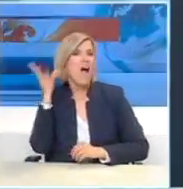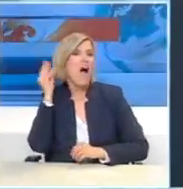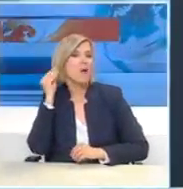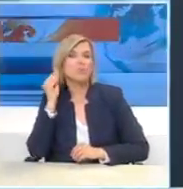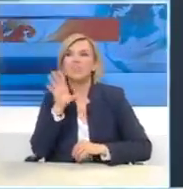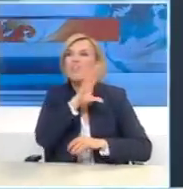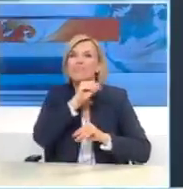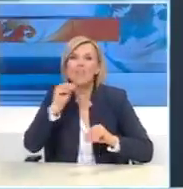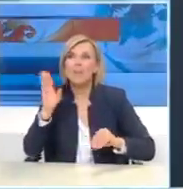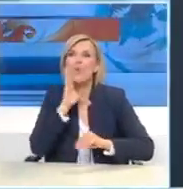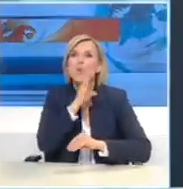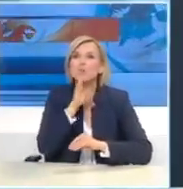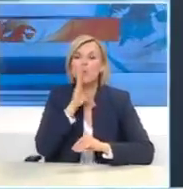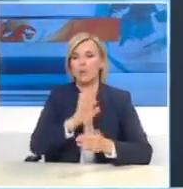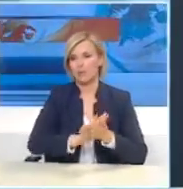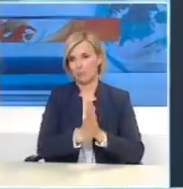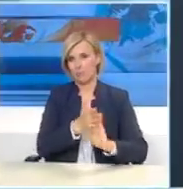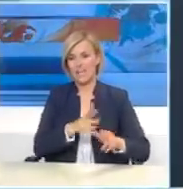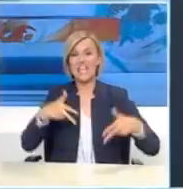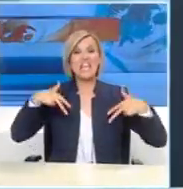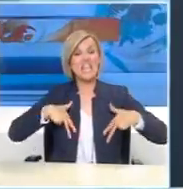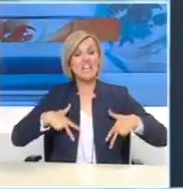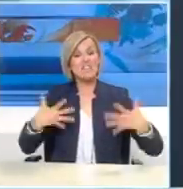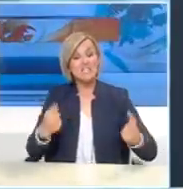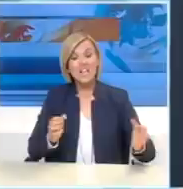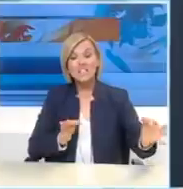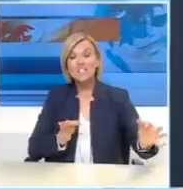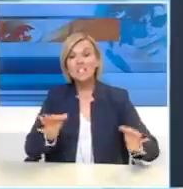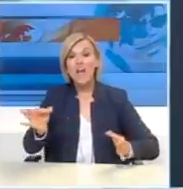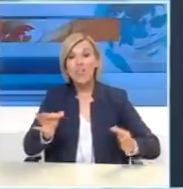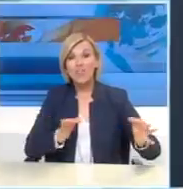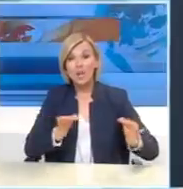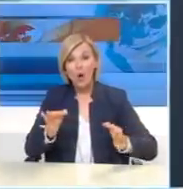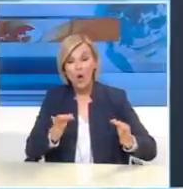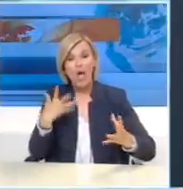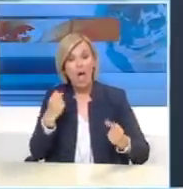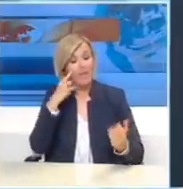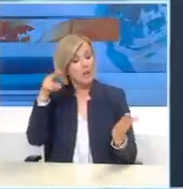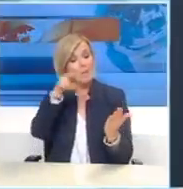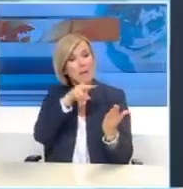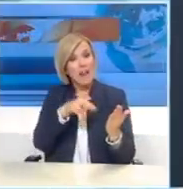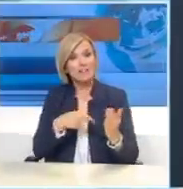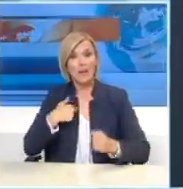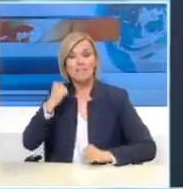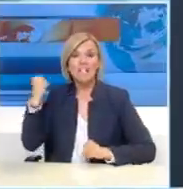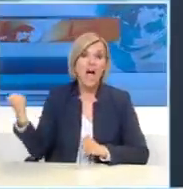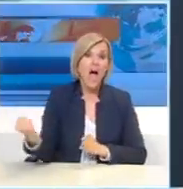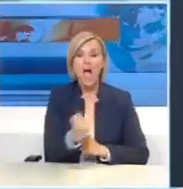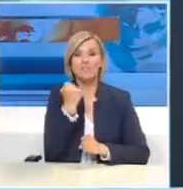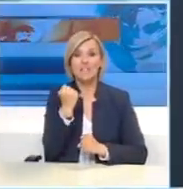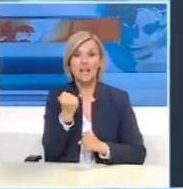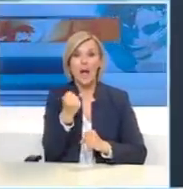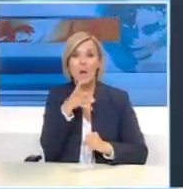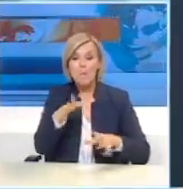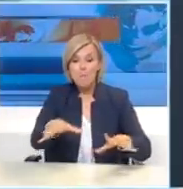σχέδιο, μελετώντας όλα τα δεδομένα. Όπως έχουμε πει επανειλημμένα, τα αυστηρά πρωτόγνωρα μέτρα που πήραμε νωρίς είχαν